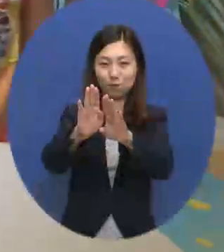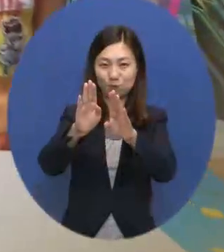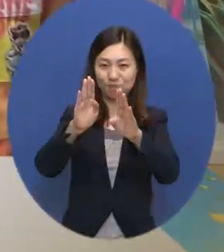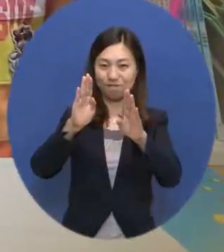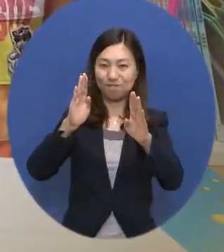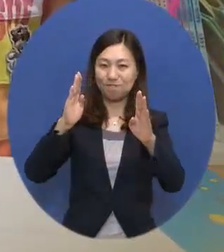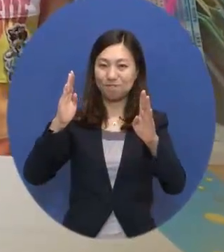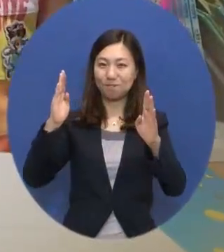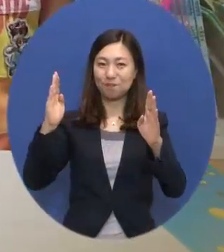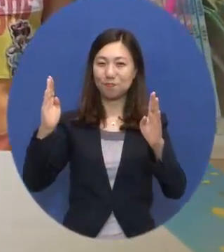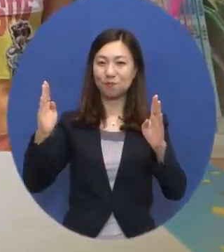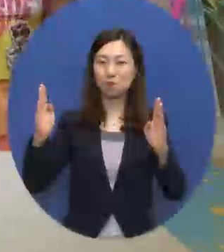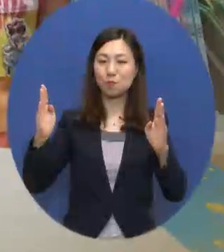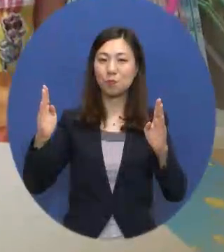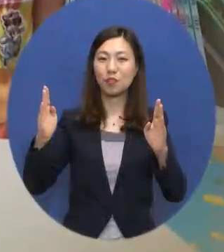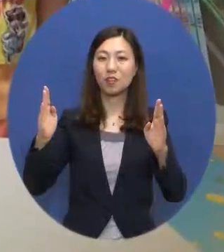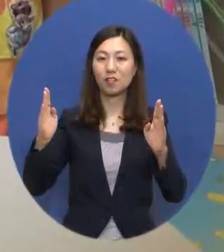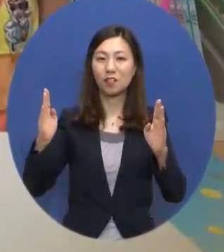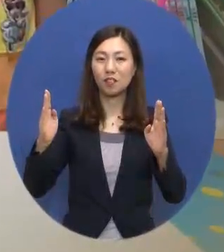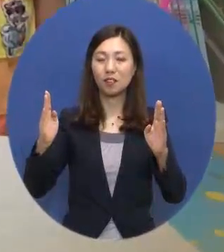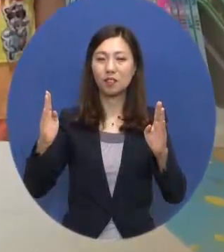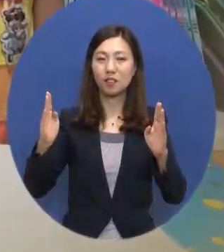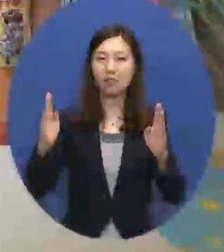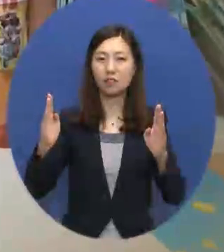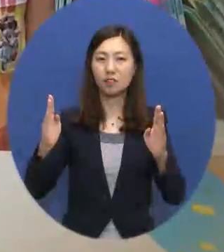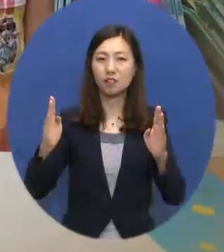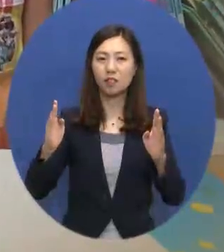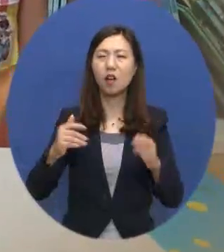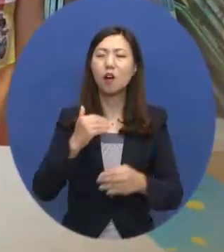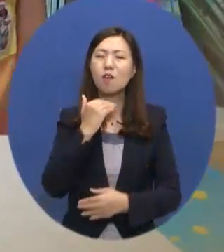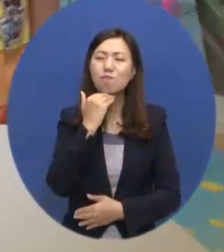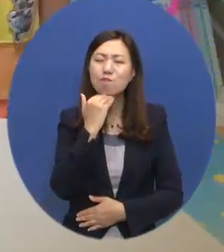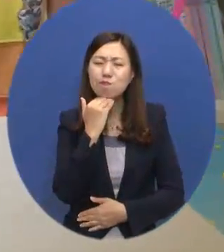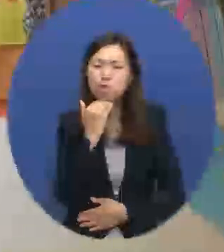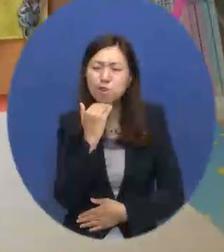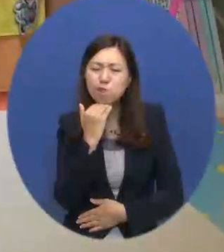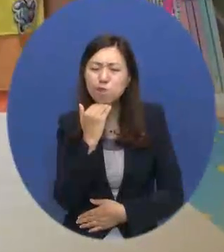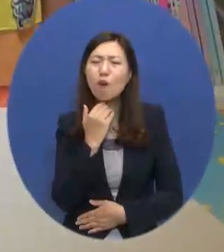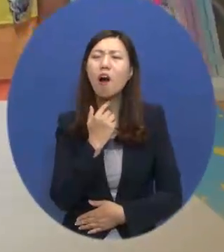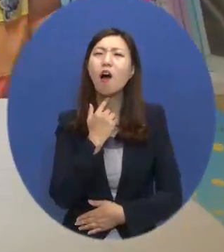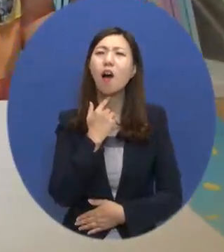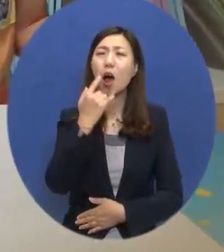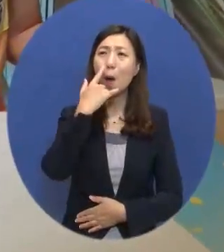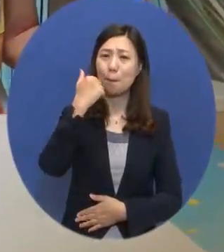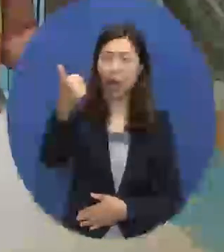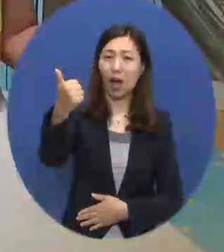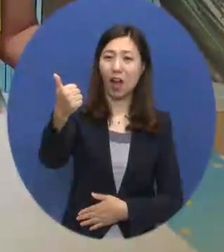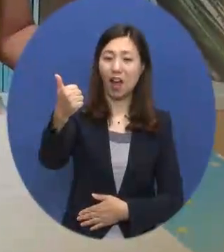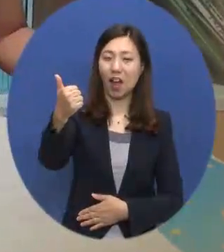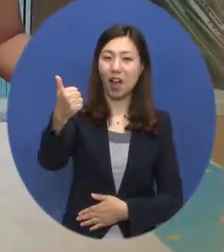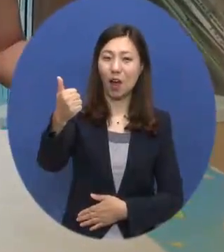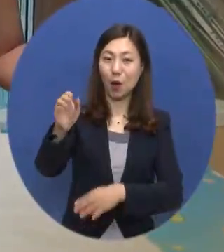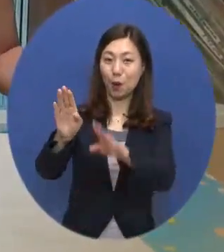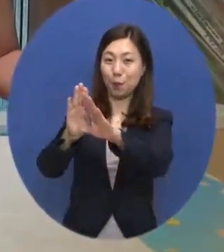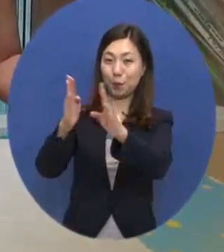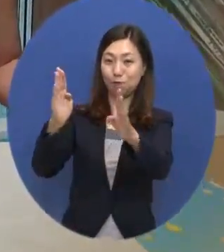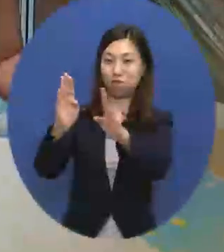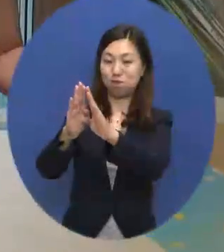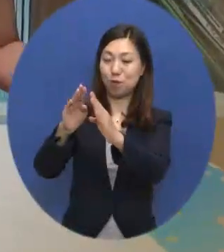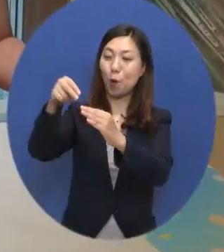어둠만을 열었더니 그또 기다리던 아빠가 문